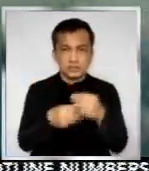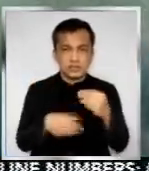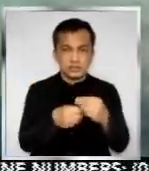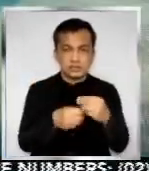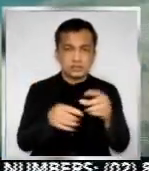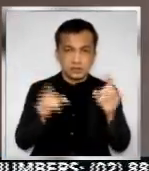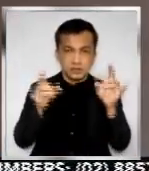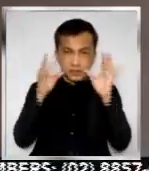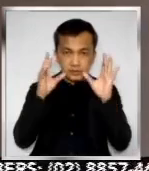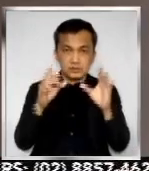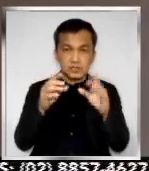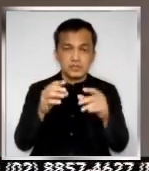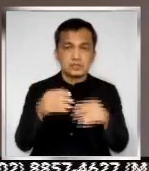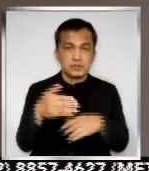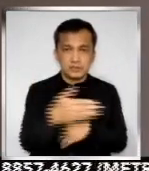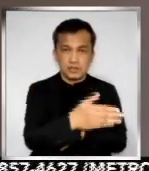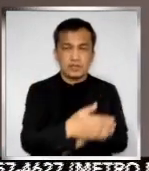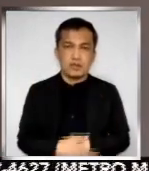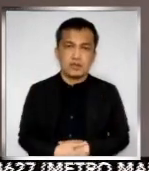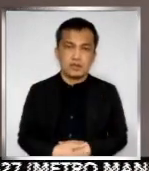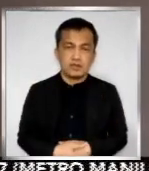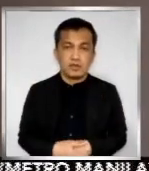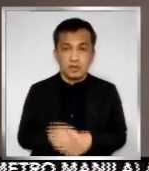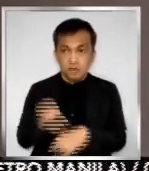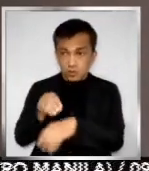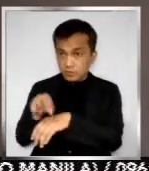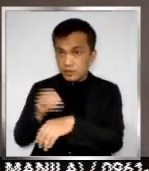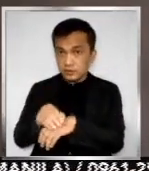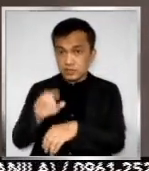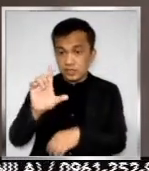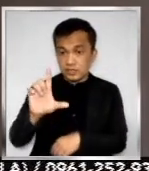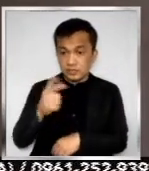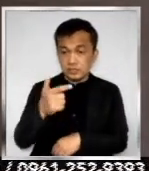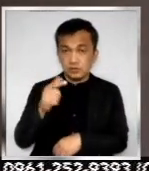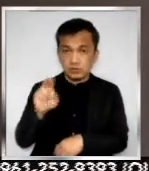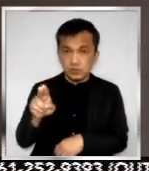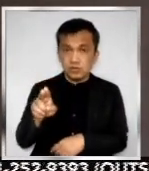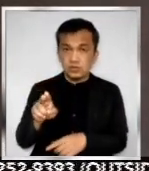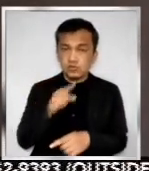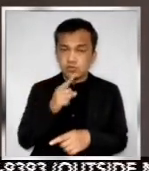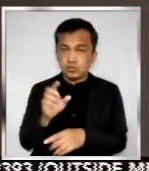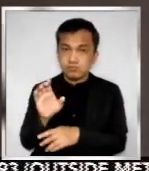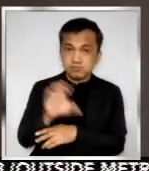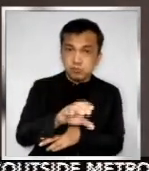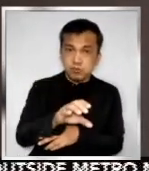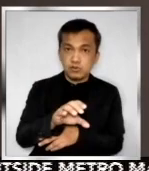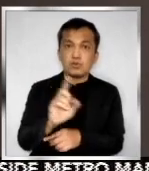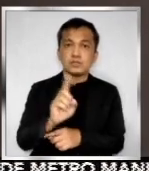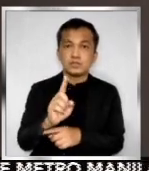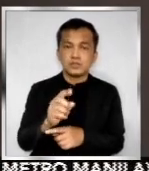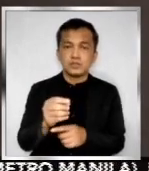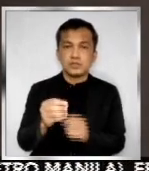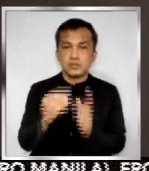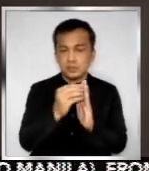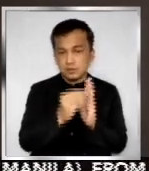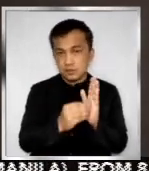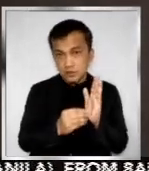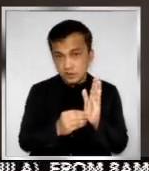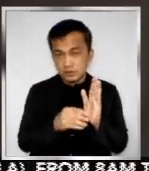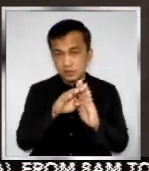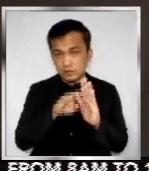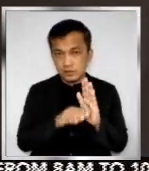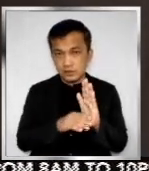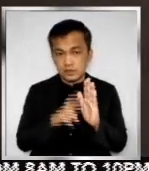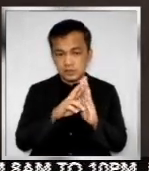marine species. We are advising the local government units to really enforce yung what is provided for under the Public Act